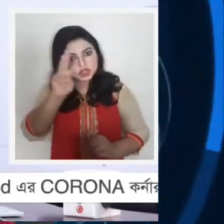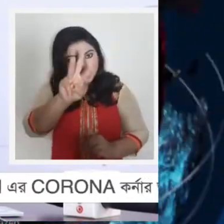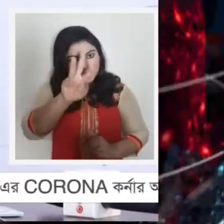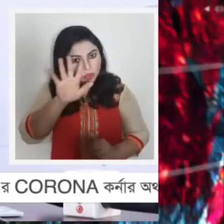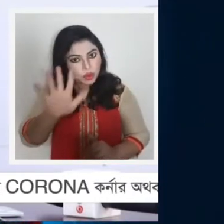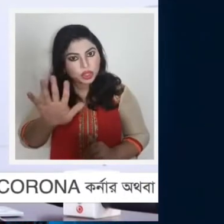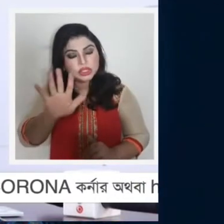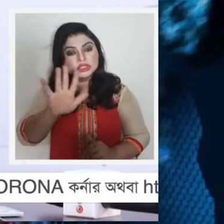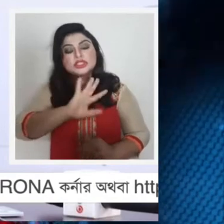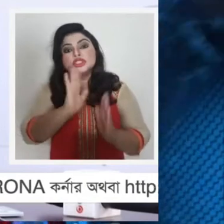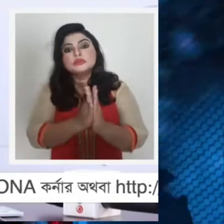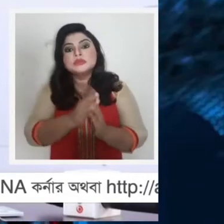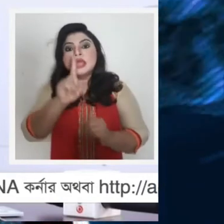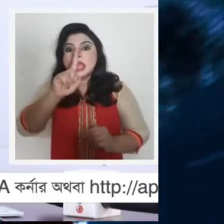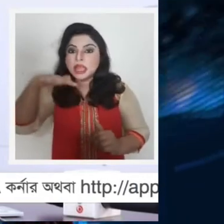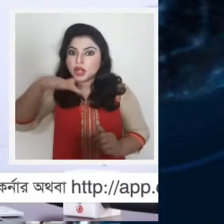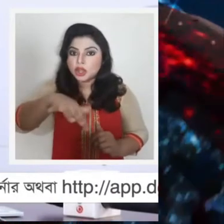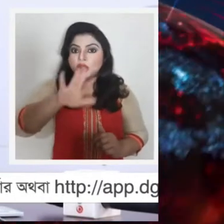2,63,503 জন। গত 24 ঘন্টায় সুস্থ হয়েছে